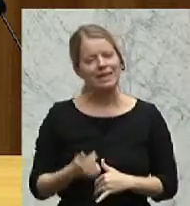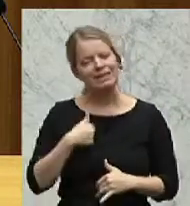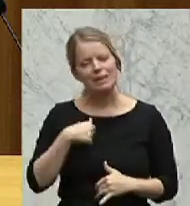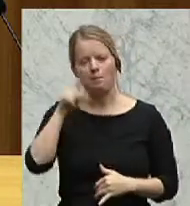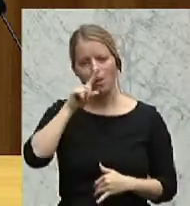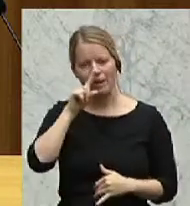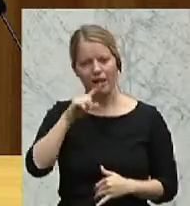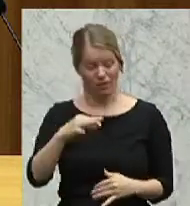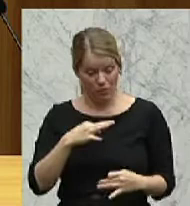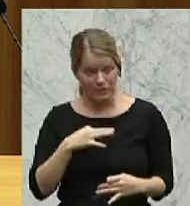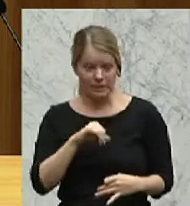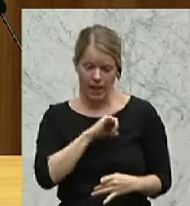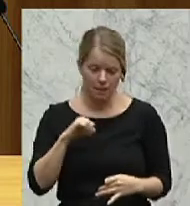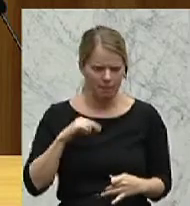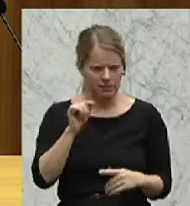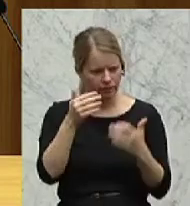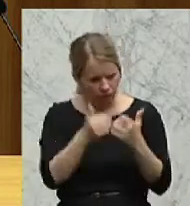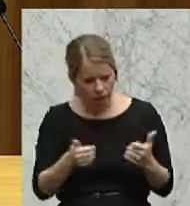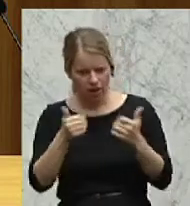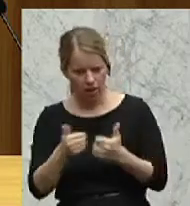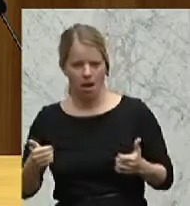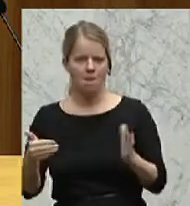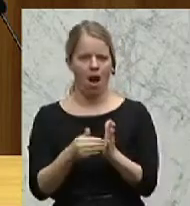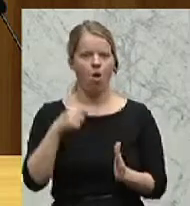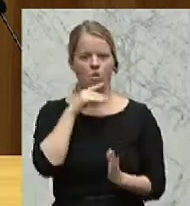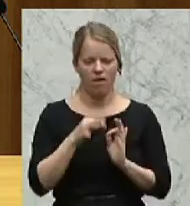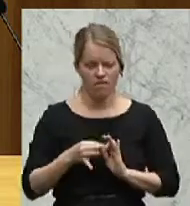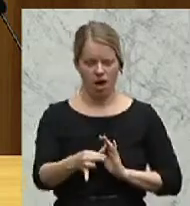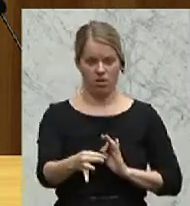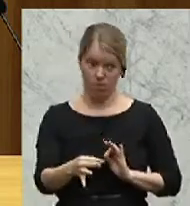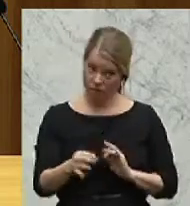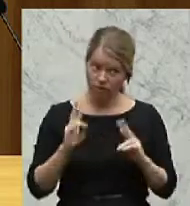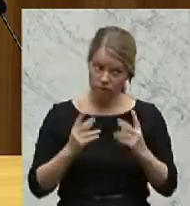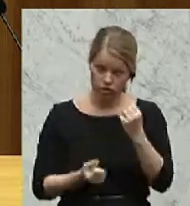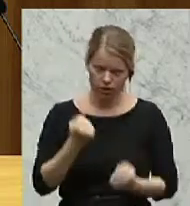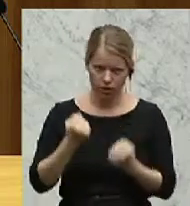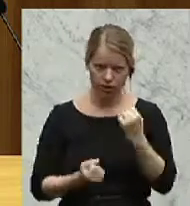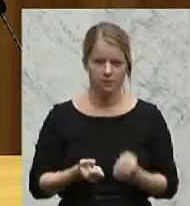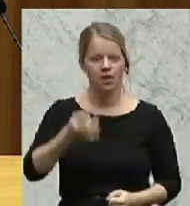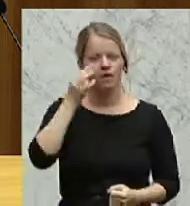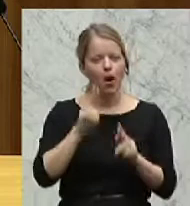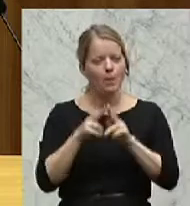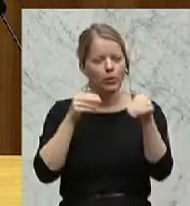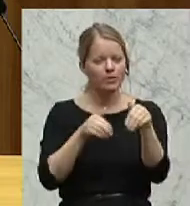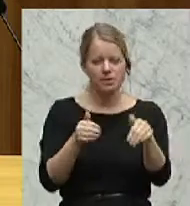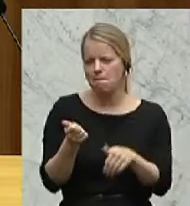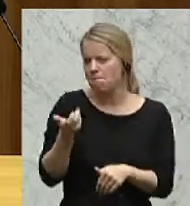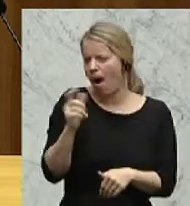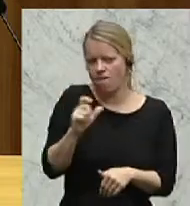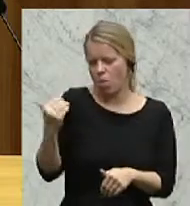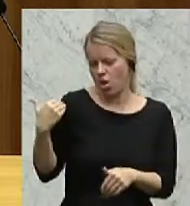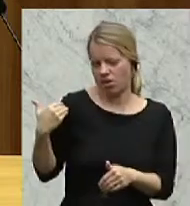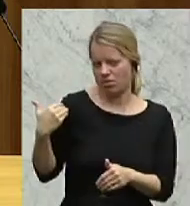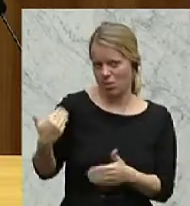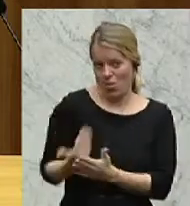einen Faden für mich selbst zu bringen, aber ich muss jetzt ehrlicherweise sagen, es ist schwierig. Die Frau Bundesministerin ist jetzt seit wenigen Wochen im Amt, das